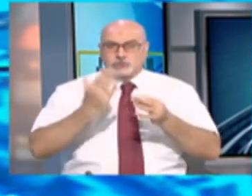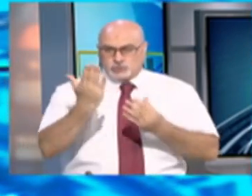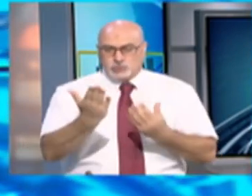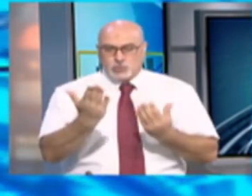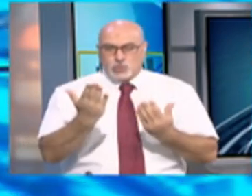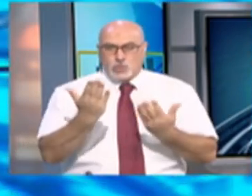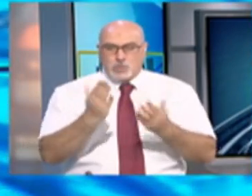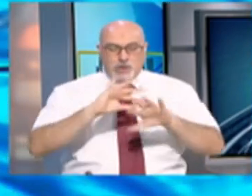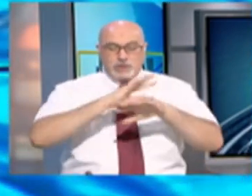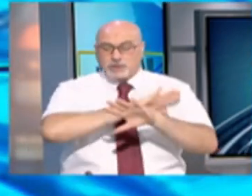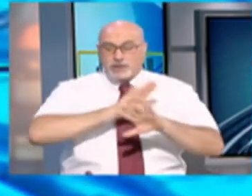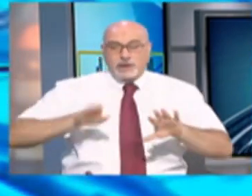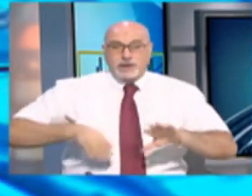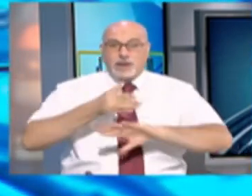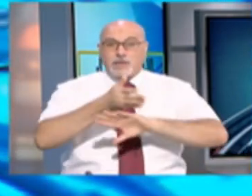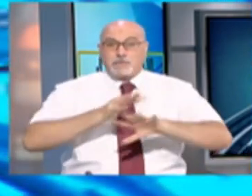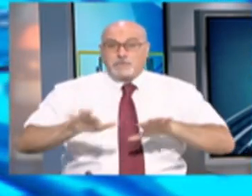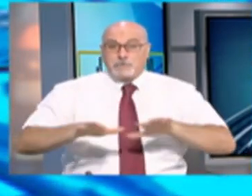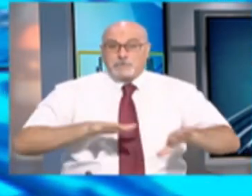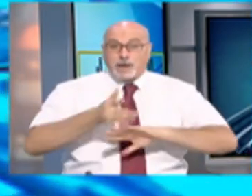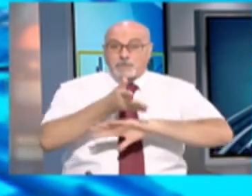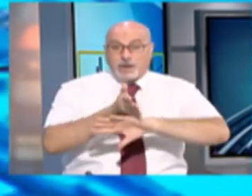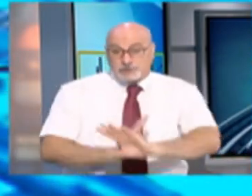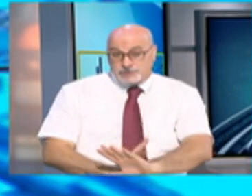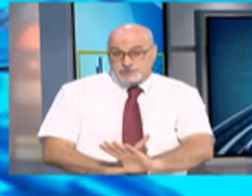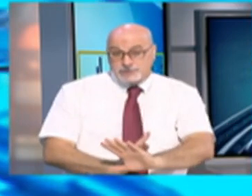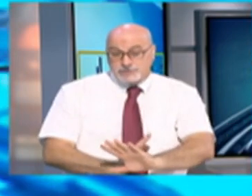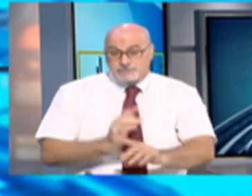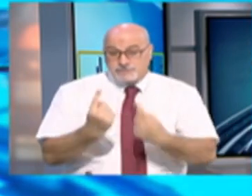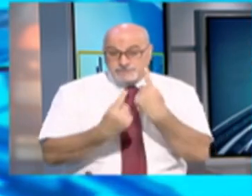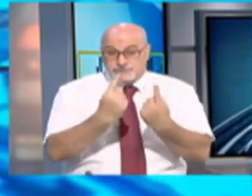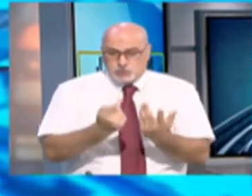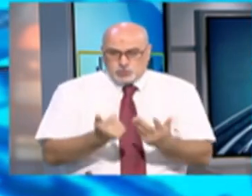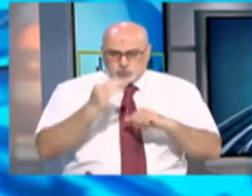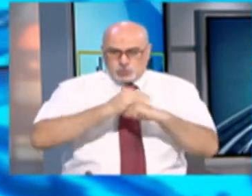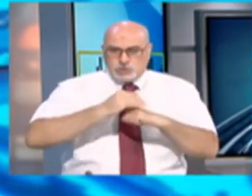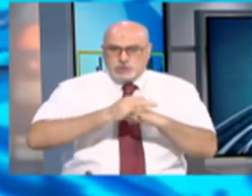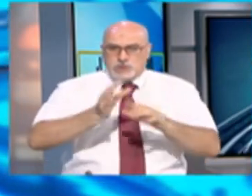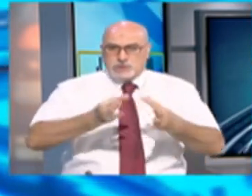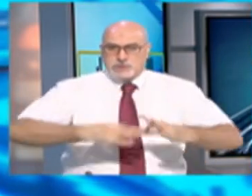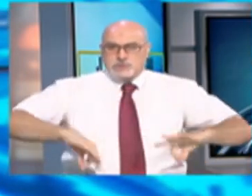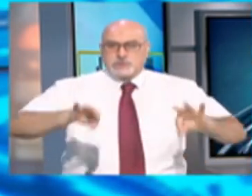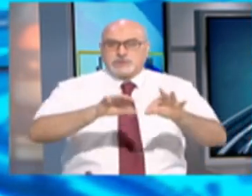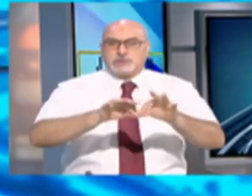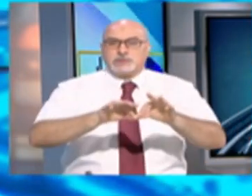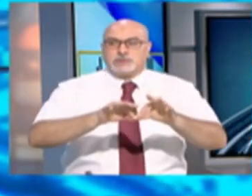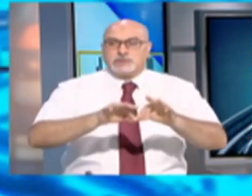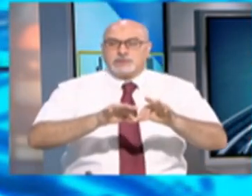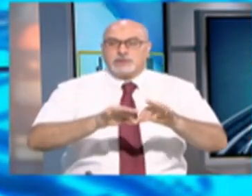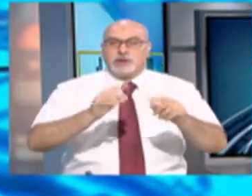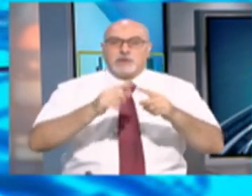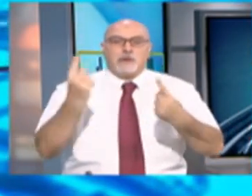صورة آخر التحضيرات تحسبا لحفل الافتتاح المرتقب سهرة اليوم بالملعب الأولمبي الذي سيكون